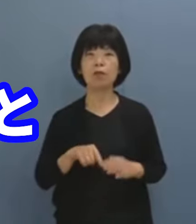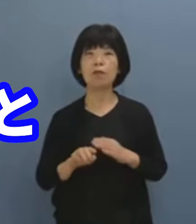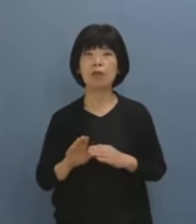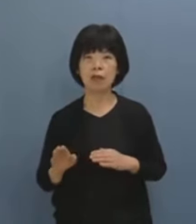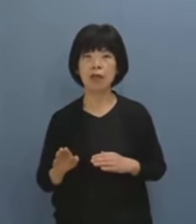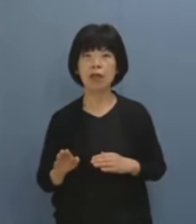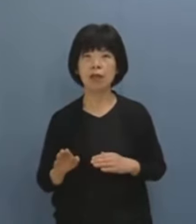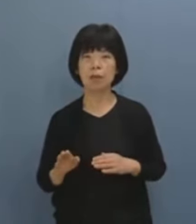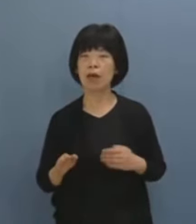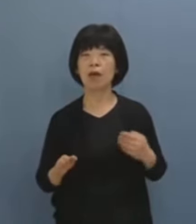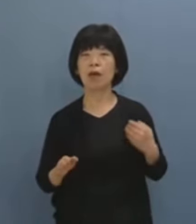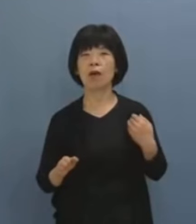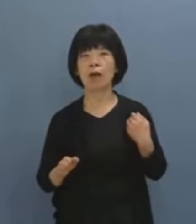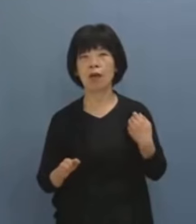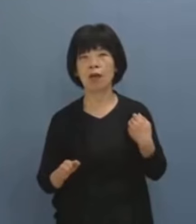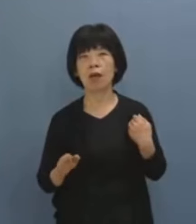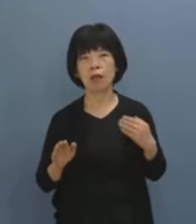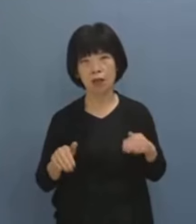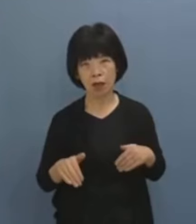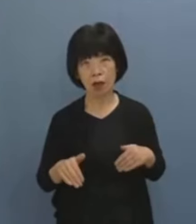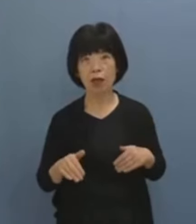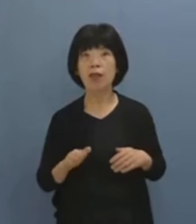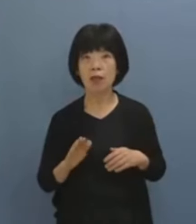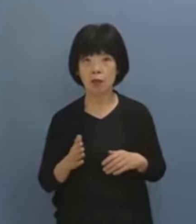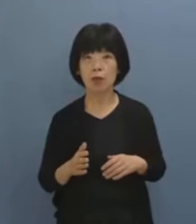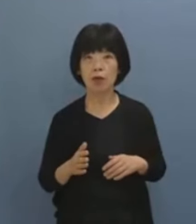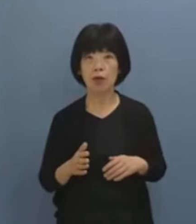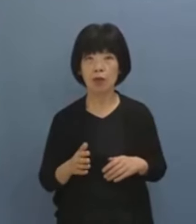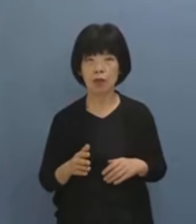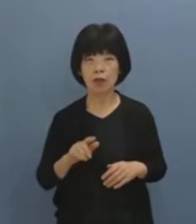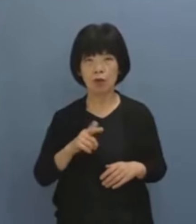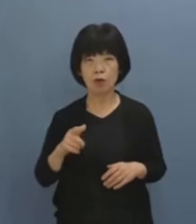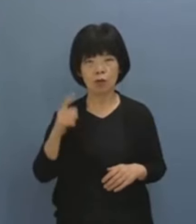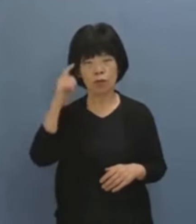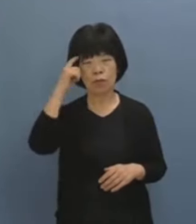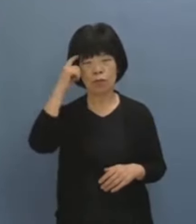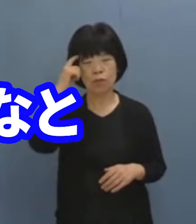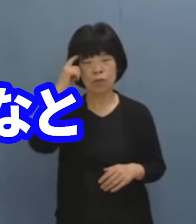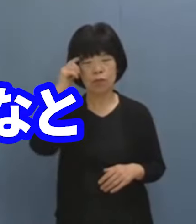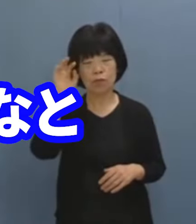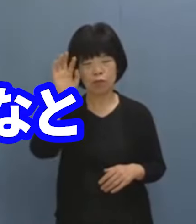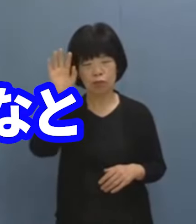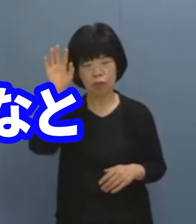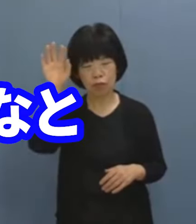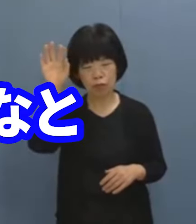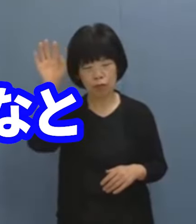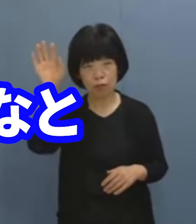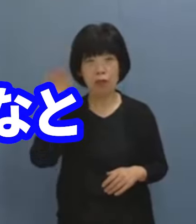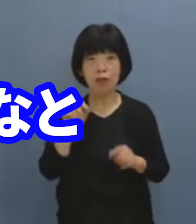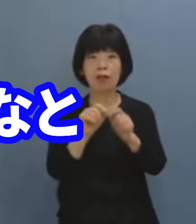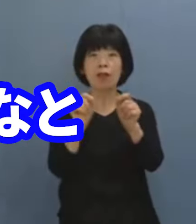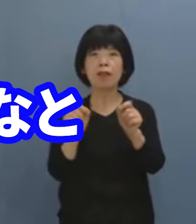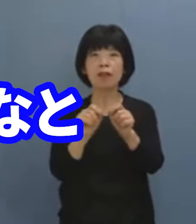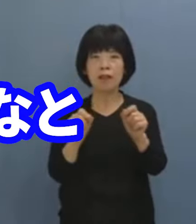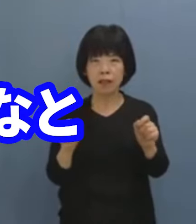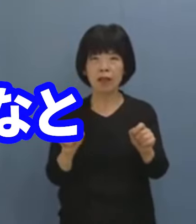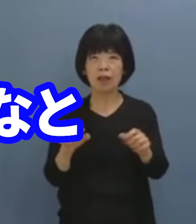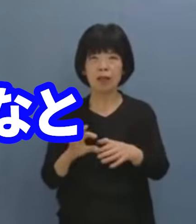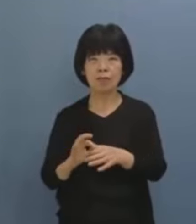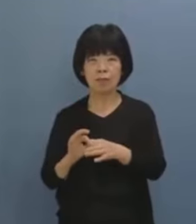ですけど、まあ、よくよく記憶をやっぱりこう思い出していくと、そういえばそういったことがあったなということ